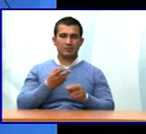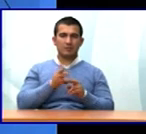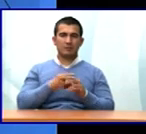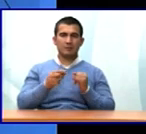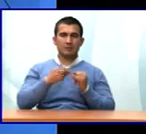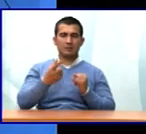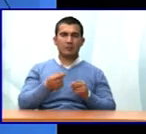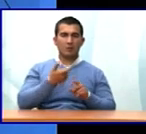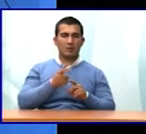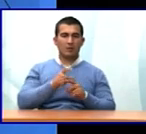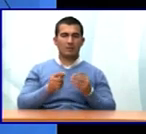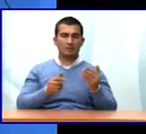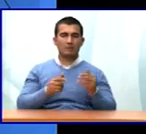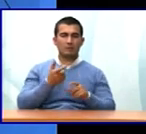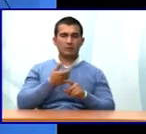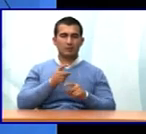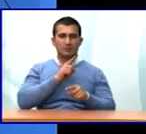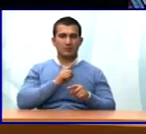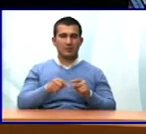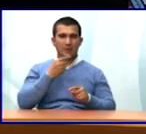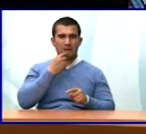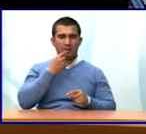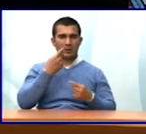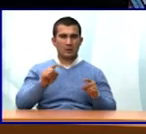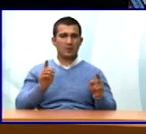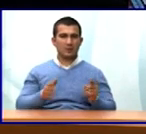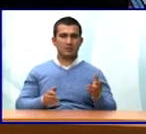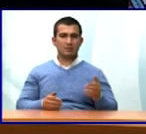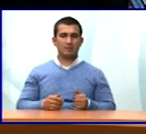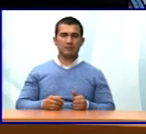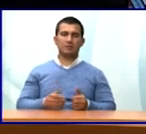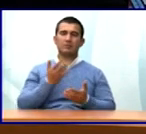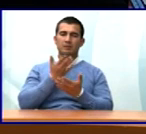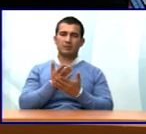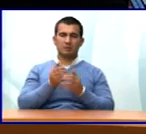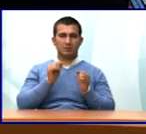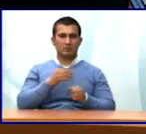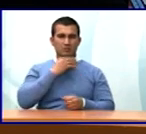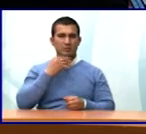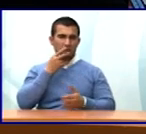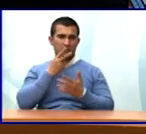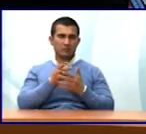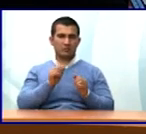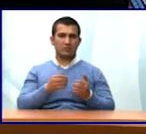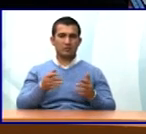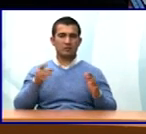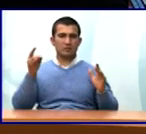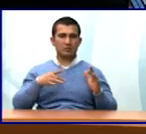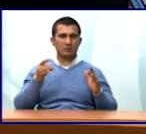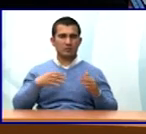o'simlikning sifati ham tezda buziladi. Masalan, buni biz ko'proq kuzatamiz. Tarvuz,